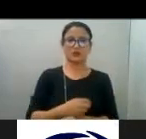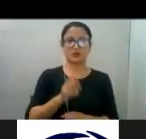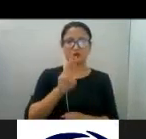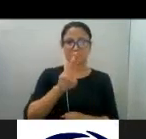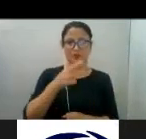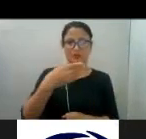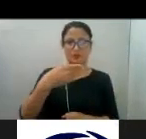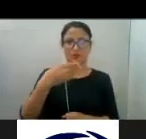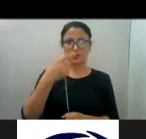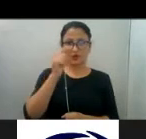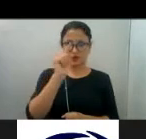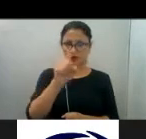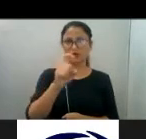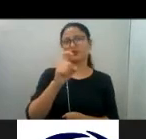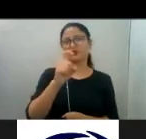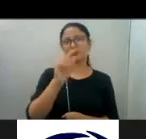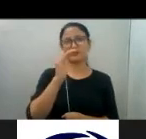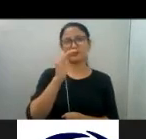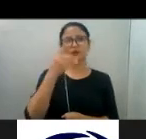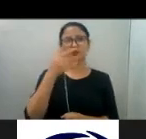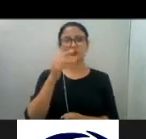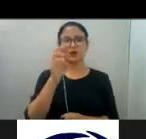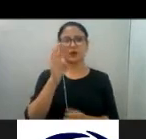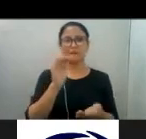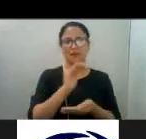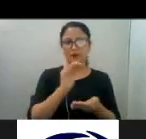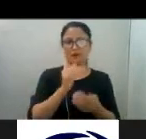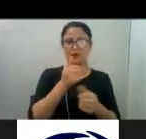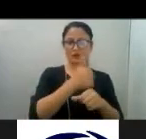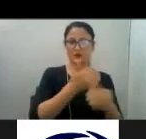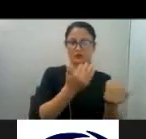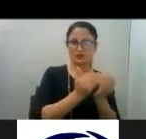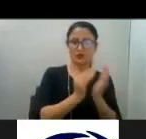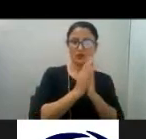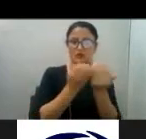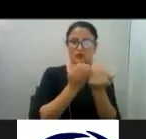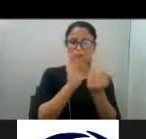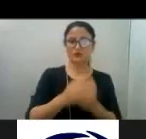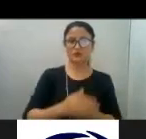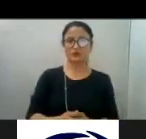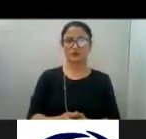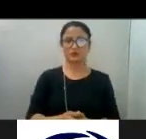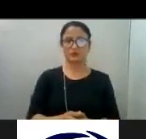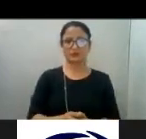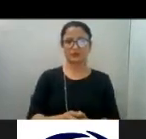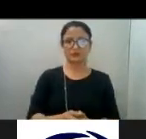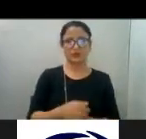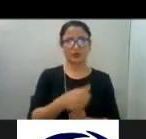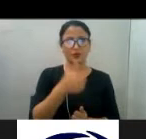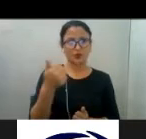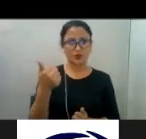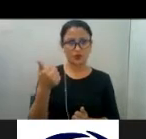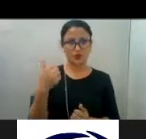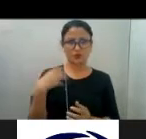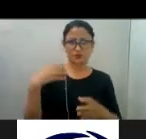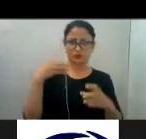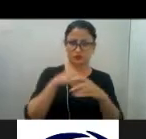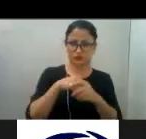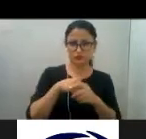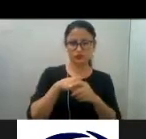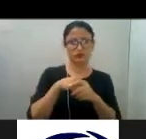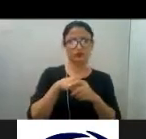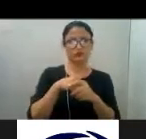महर्जनज्यूले अध्यक्षज्यू ग्रहण गरिदिनु हुनु पनि म हार्दिक अनुरोध गर्दछु। र अरू उपस्थित